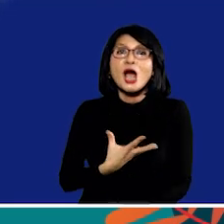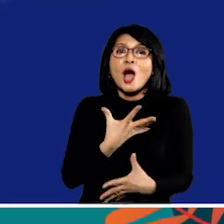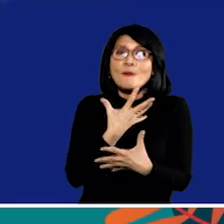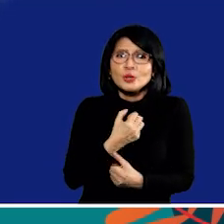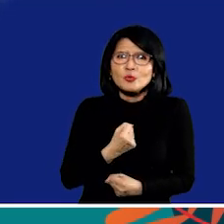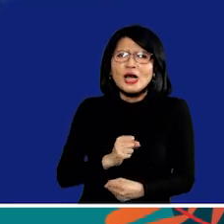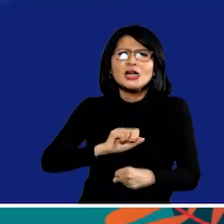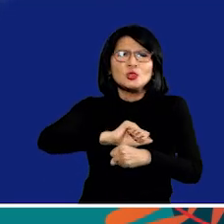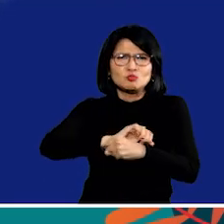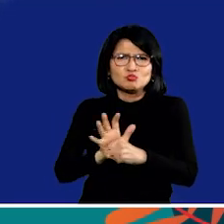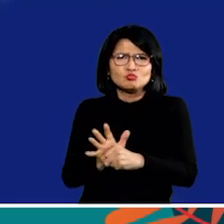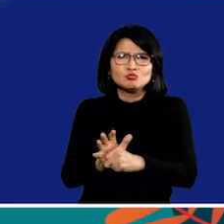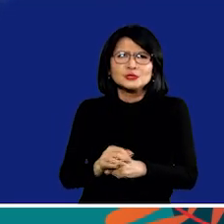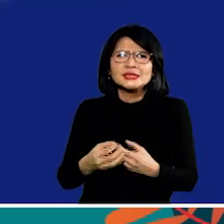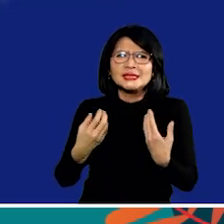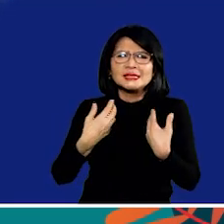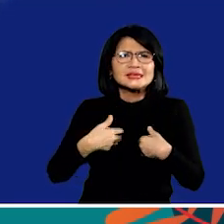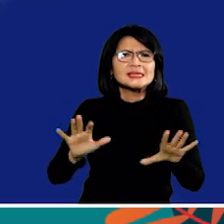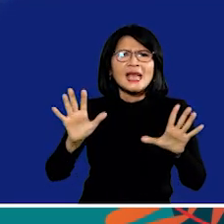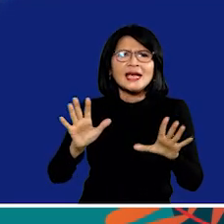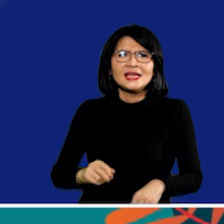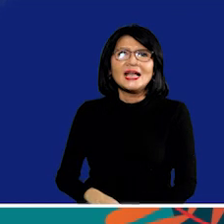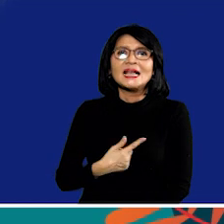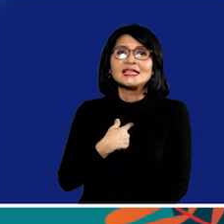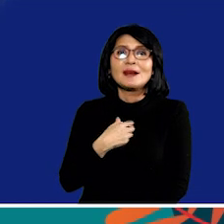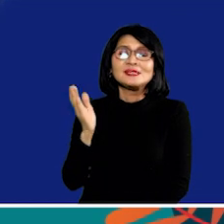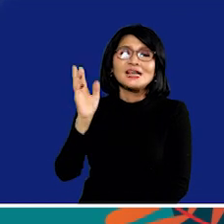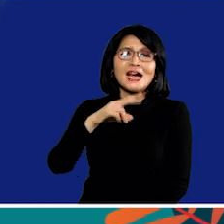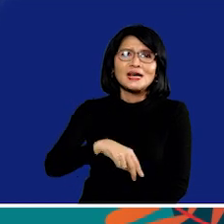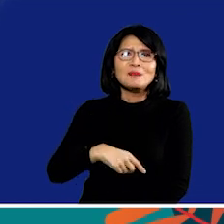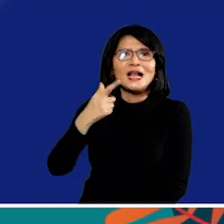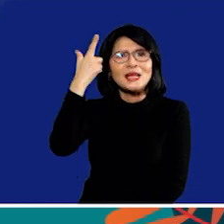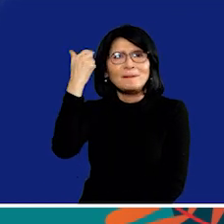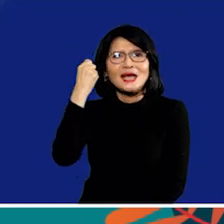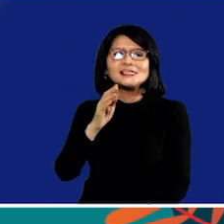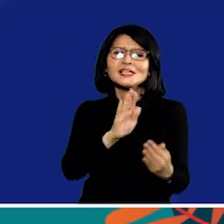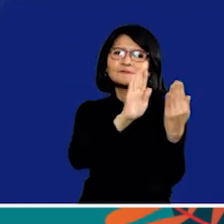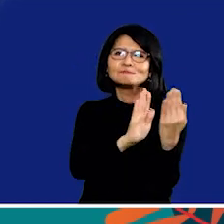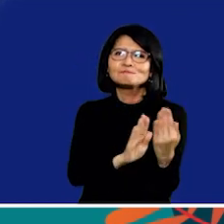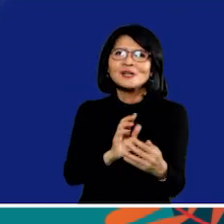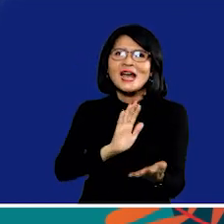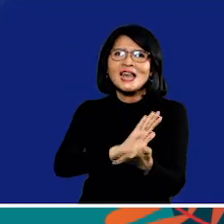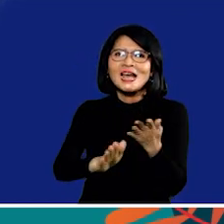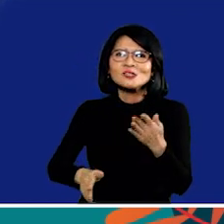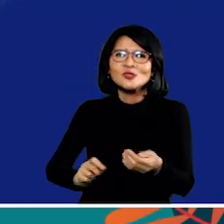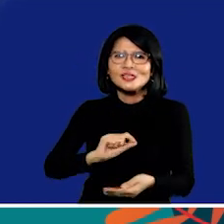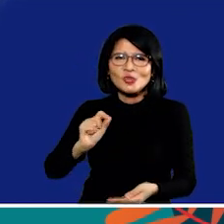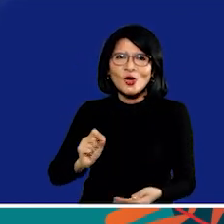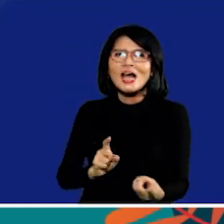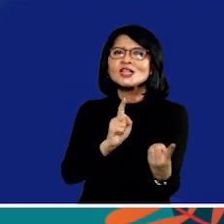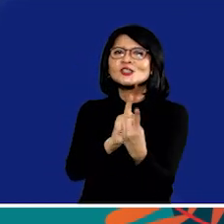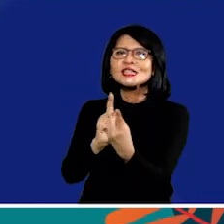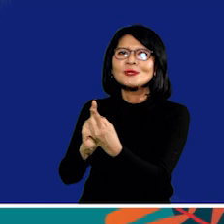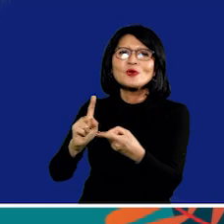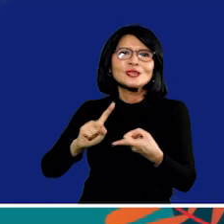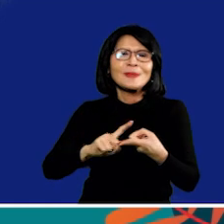pandemi COVID ini segera berlalu dan kita bisa kembali melakukan pembelajaran tatap muka, kita bisa kembali bertemu teman-teman kita.